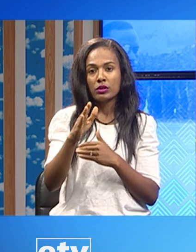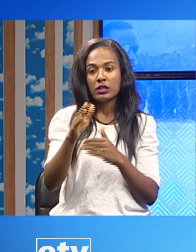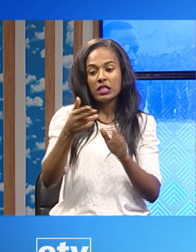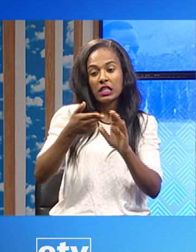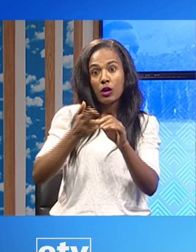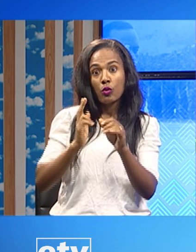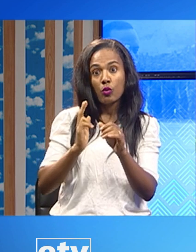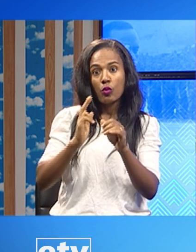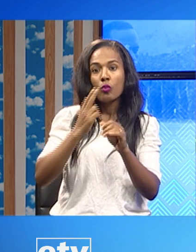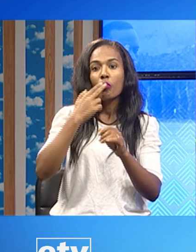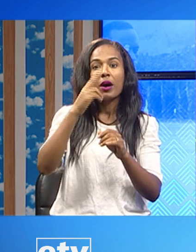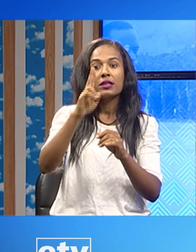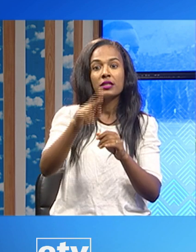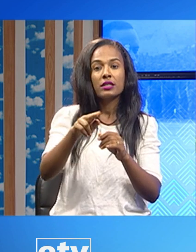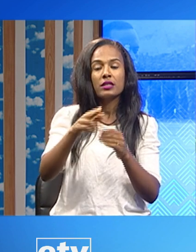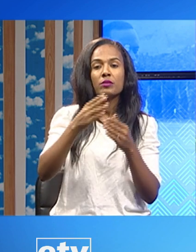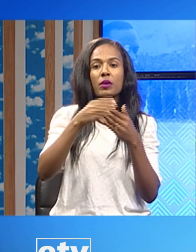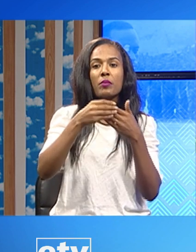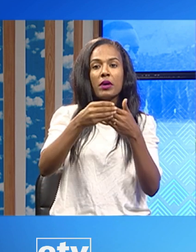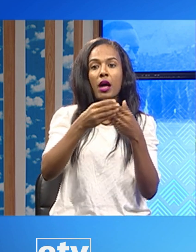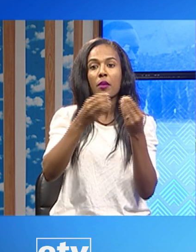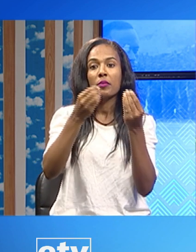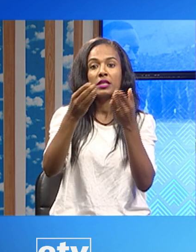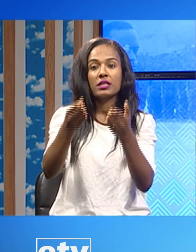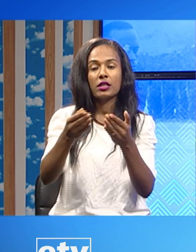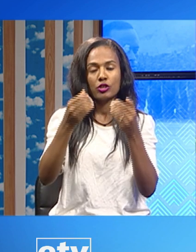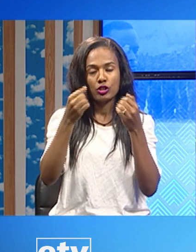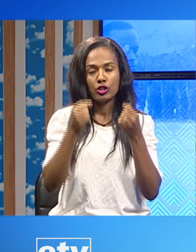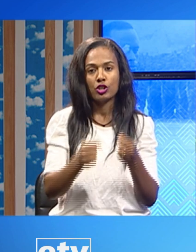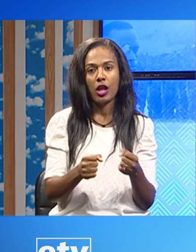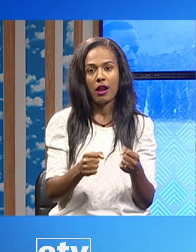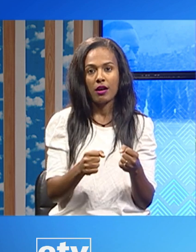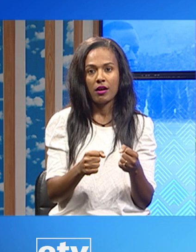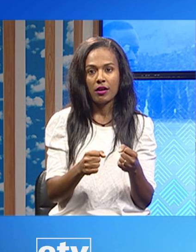እንዲለቁ ማዘዝ ወይም መመሪያ መስጠት ይችላል።